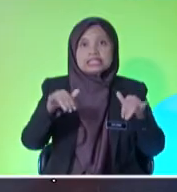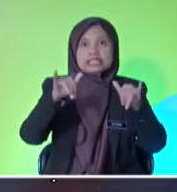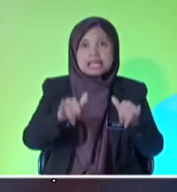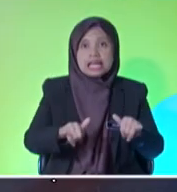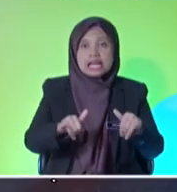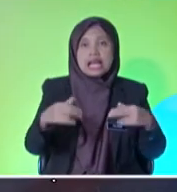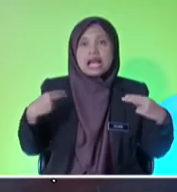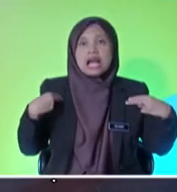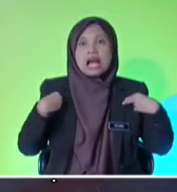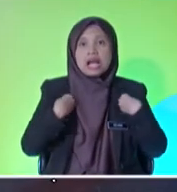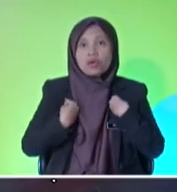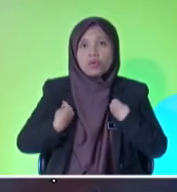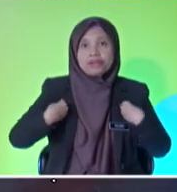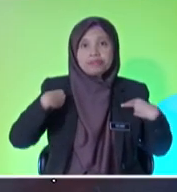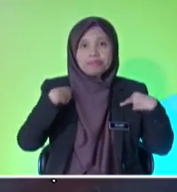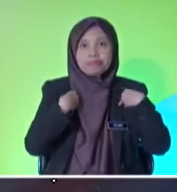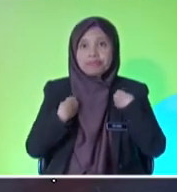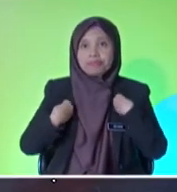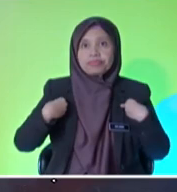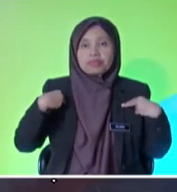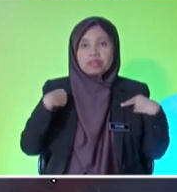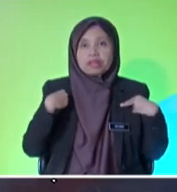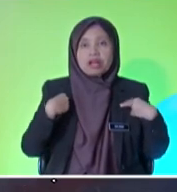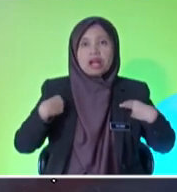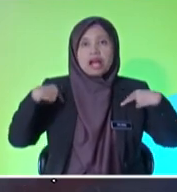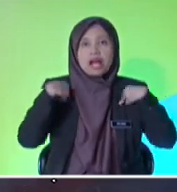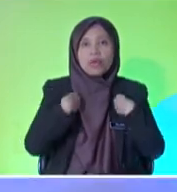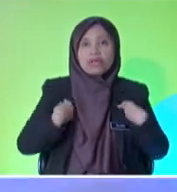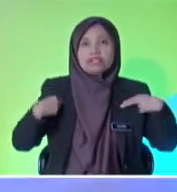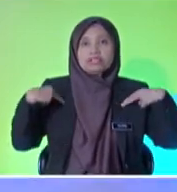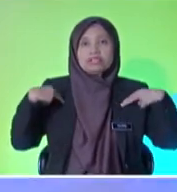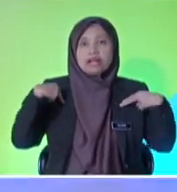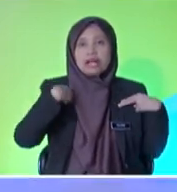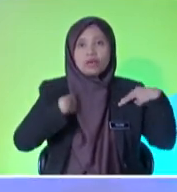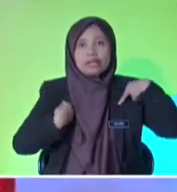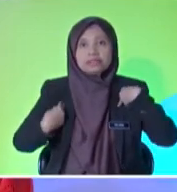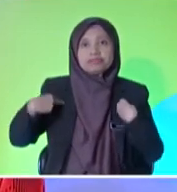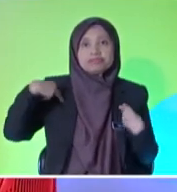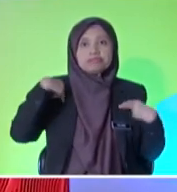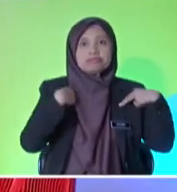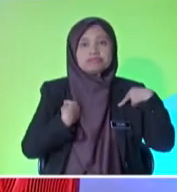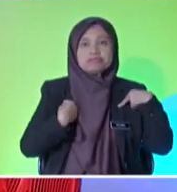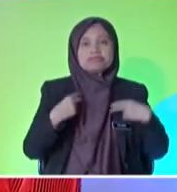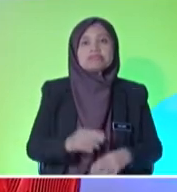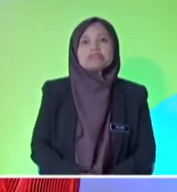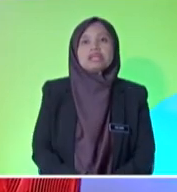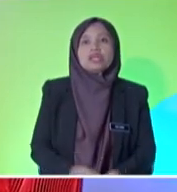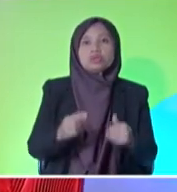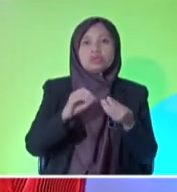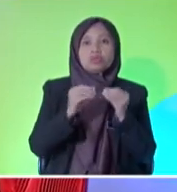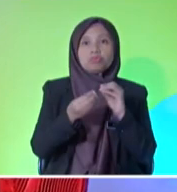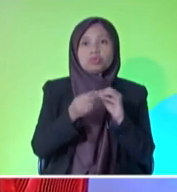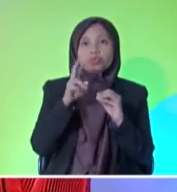itu habitat adalah tempat tinggal habitat maksudnya tempat tinggal hewan Oke jadi kedua